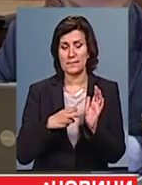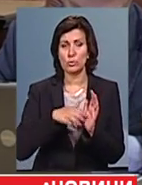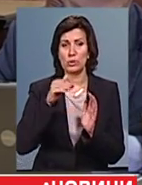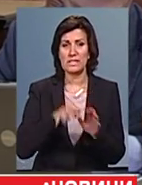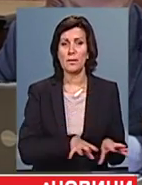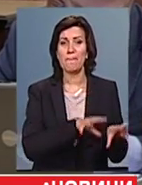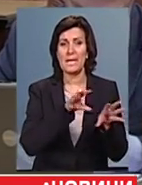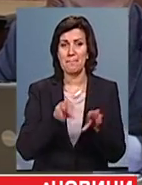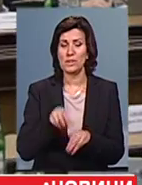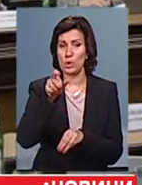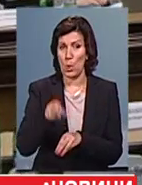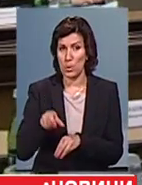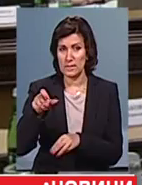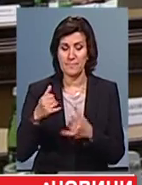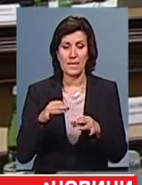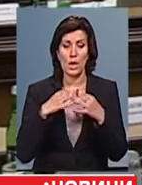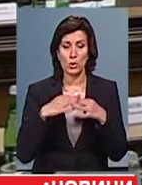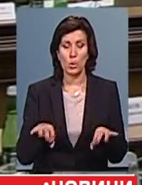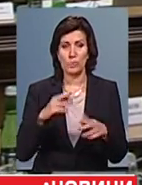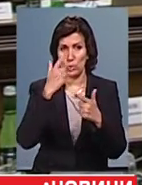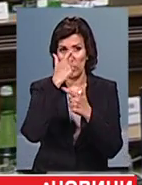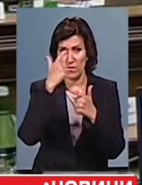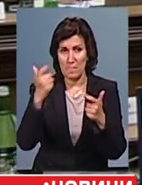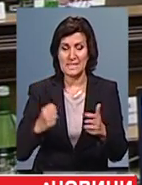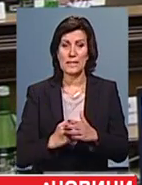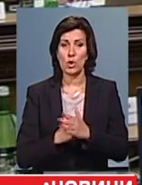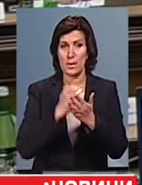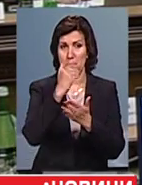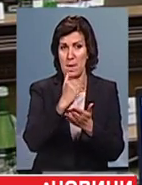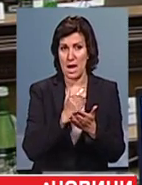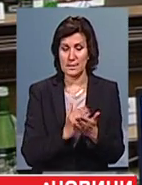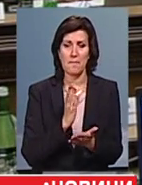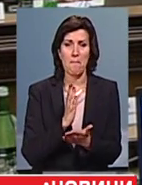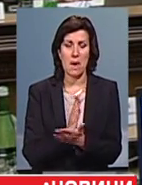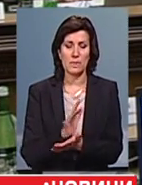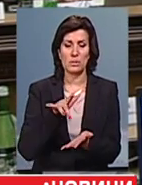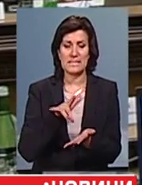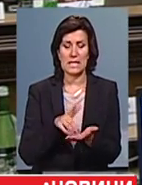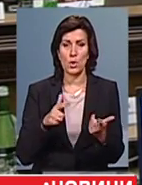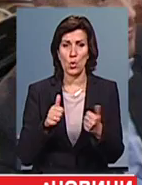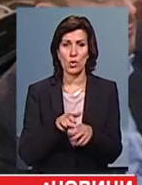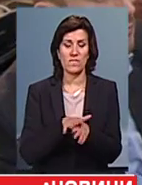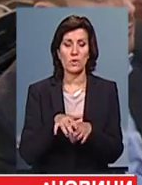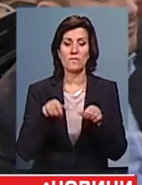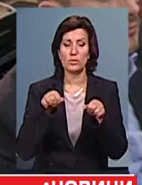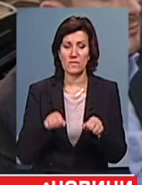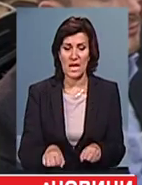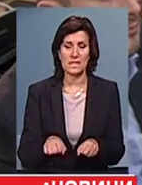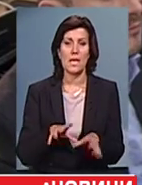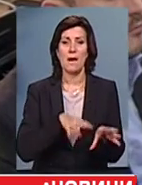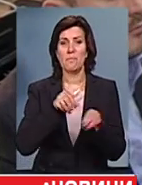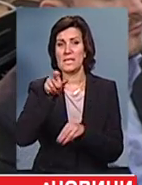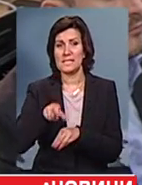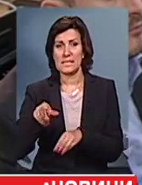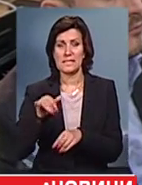1 700 000 переміщених осіб. Тепер доступ до інформаційної бази матимуть центральні органи виконавчої влади, самі